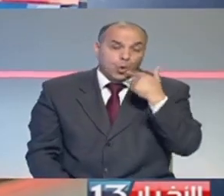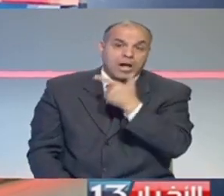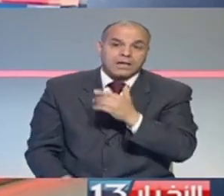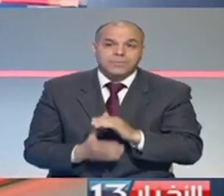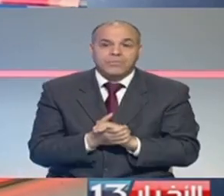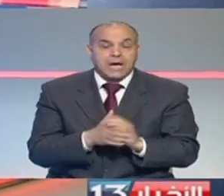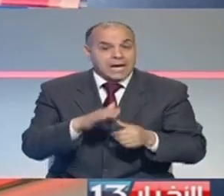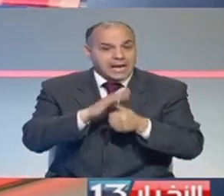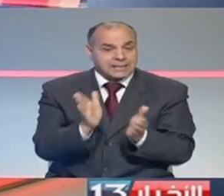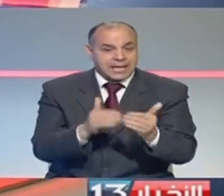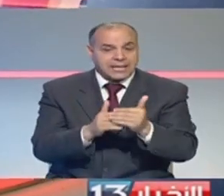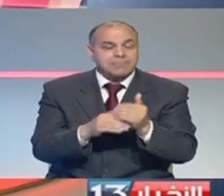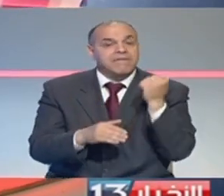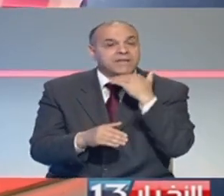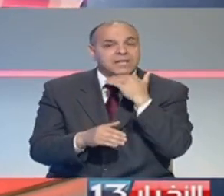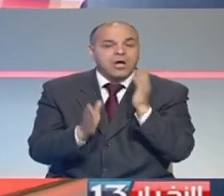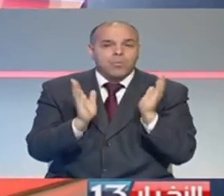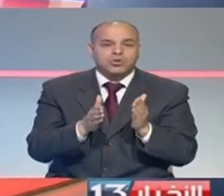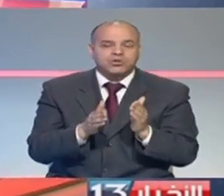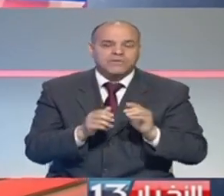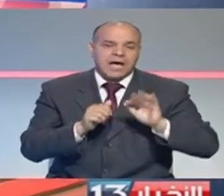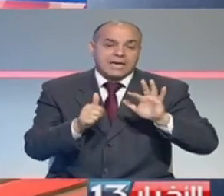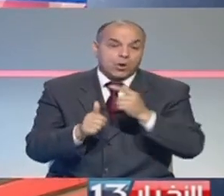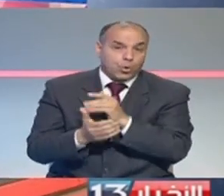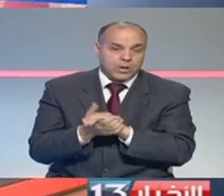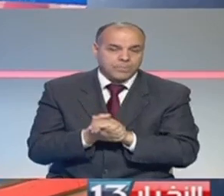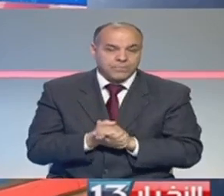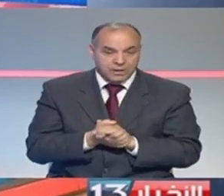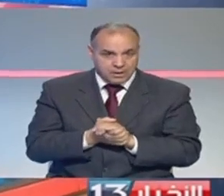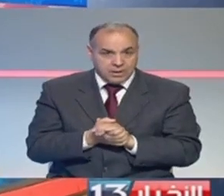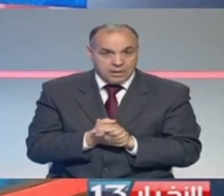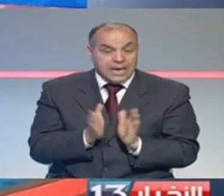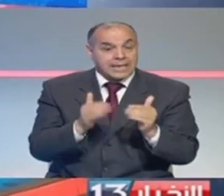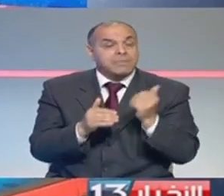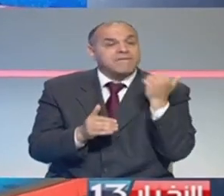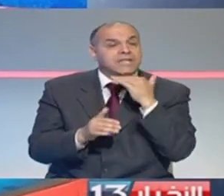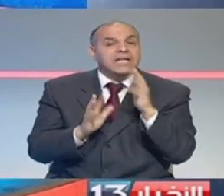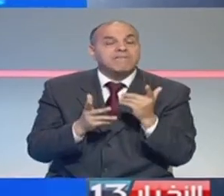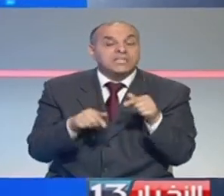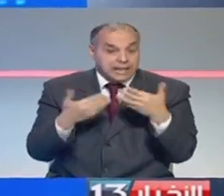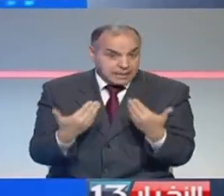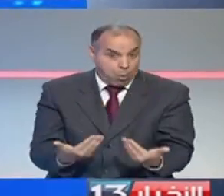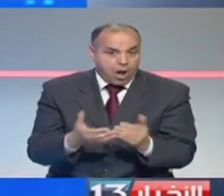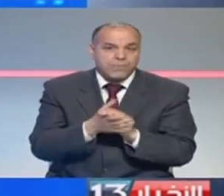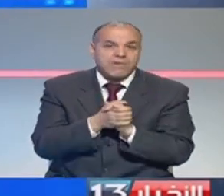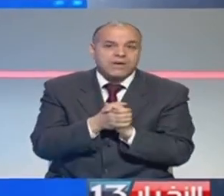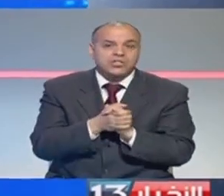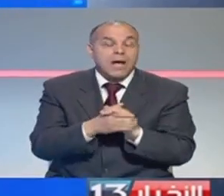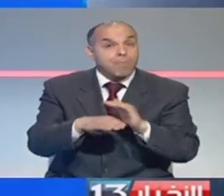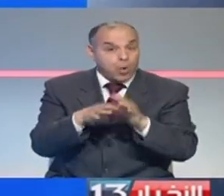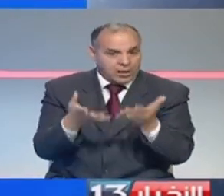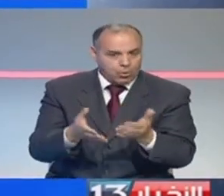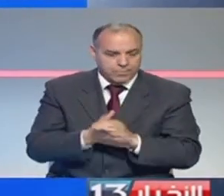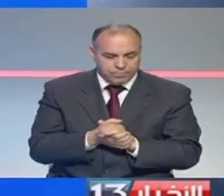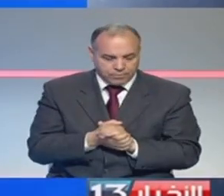أنتم كرئيس قسم الاستعجالي بمستشفى عبد الرحمن مامي بأريانا، قسم الاستعجالي كيف يتعامل مع هذه الوضعية